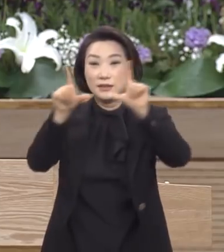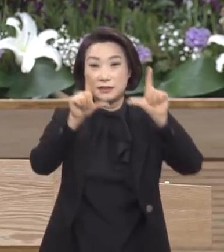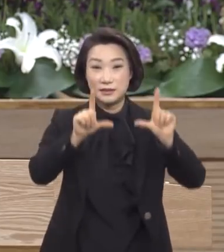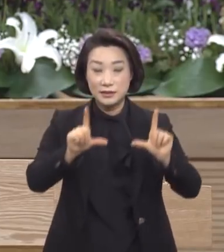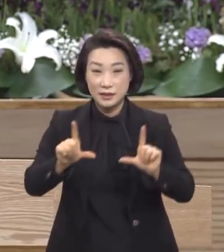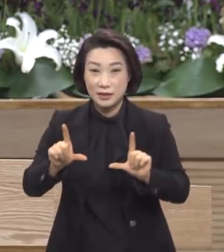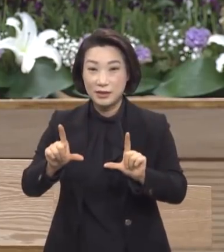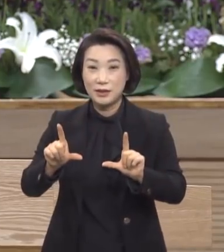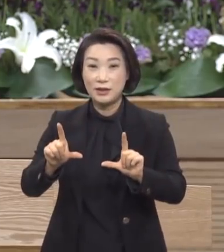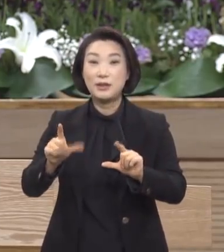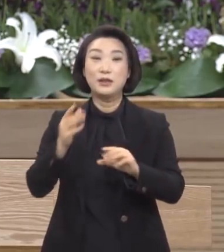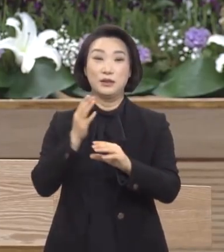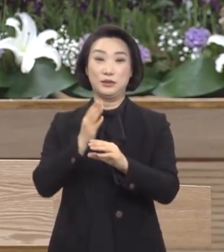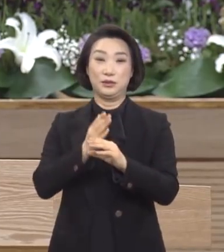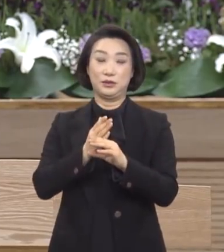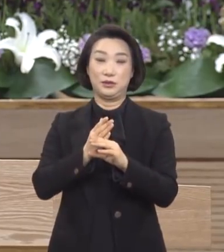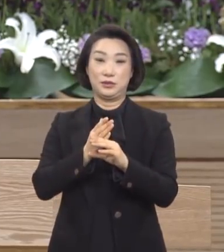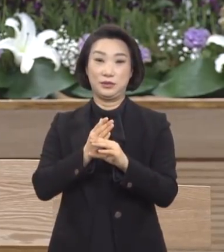신앙생활 해가면서